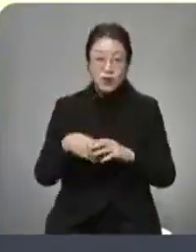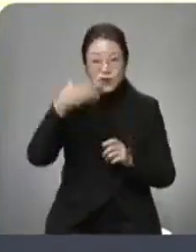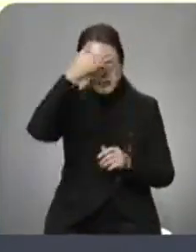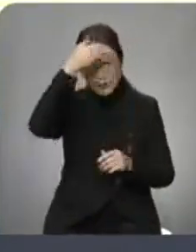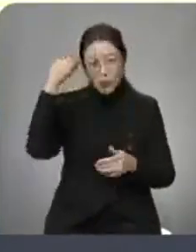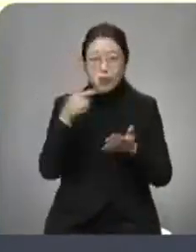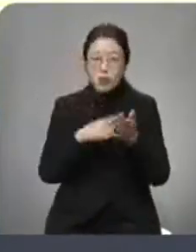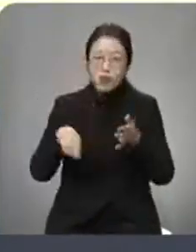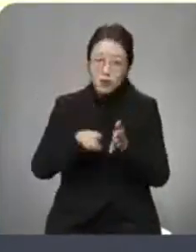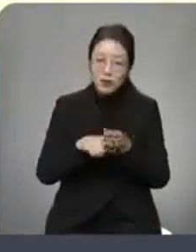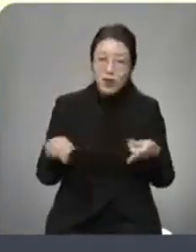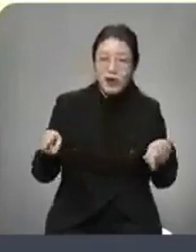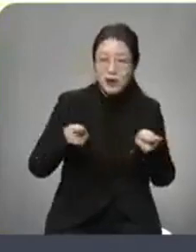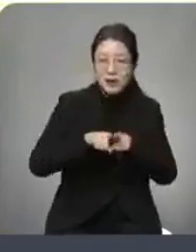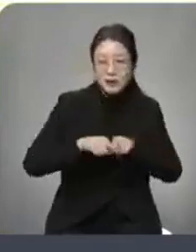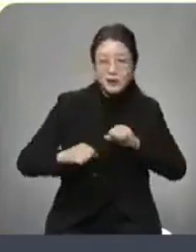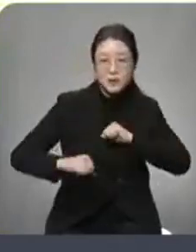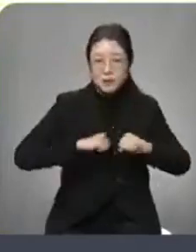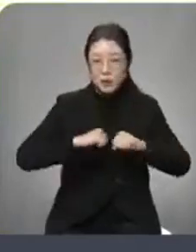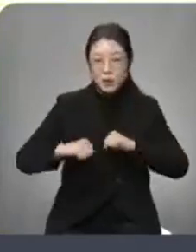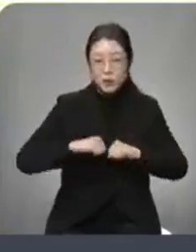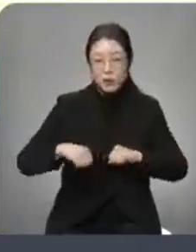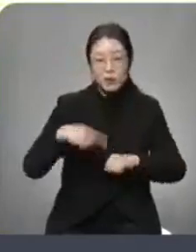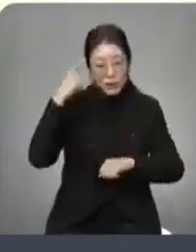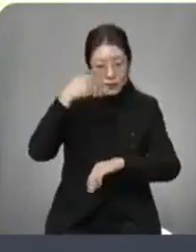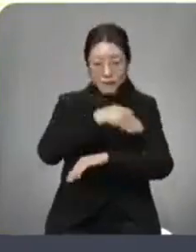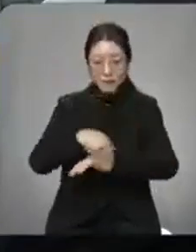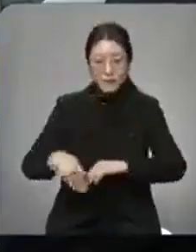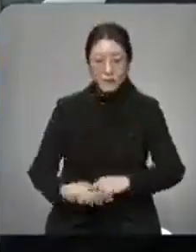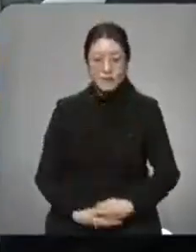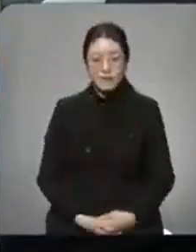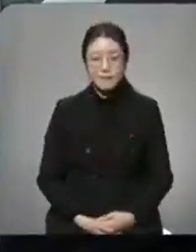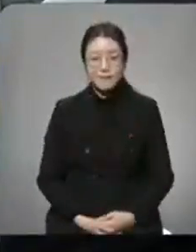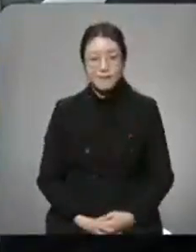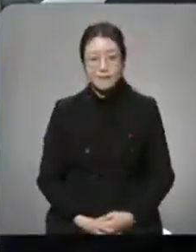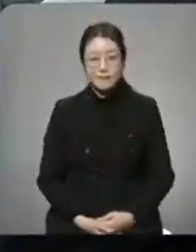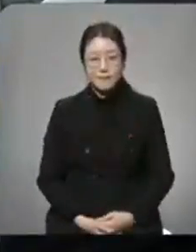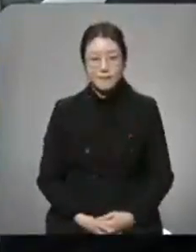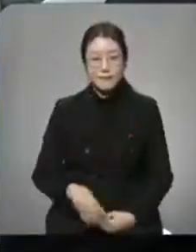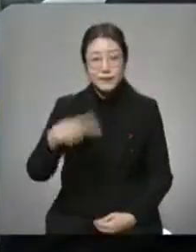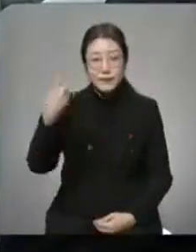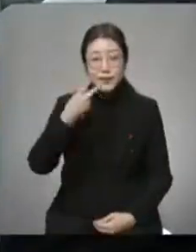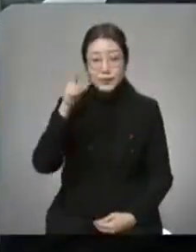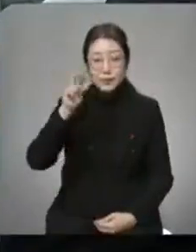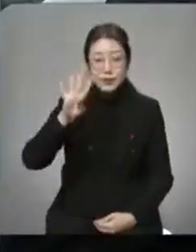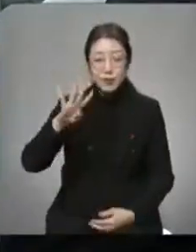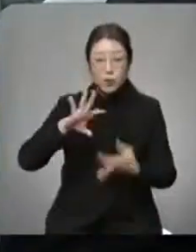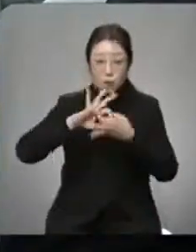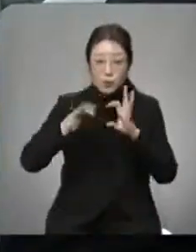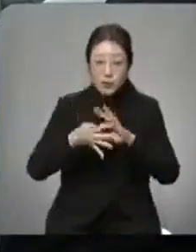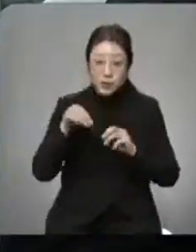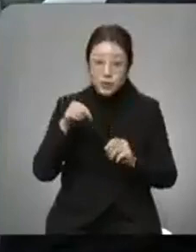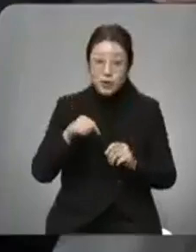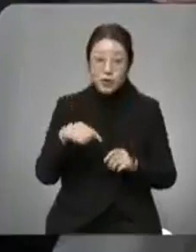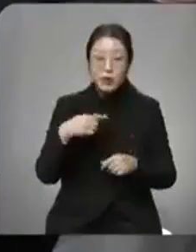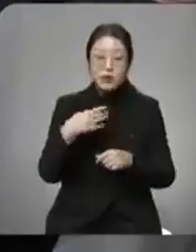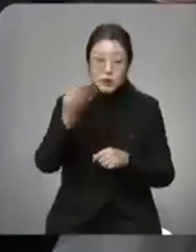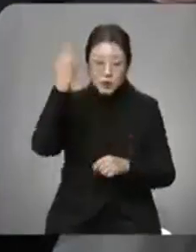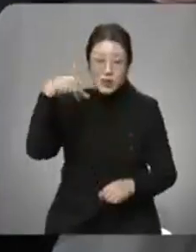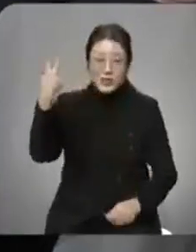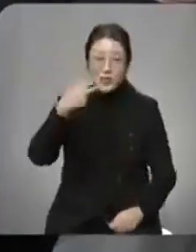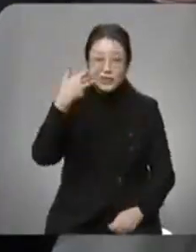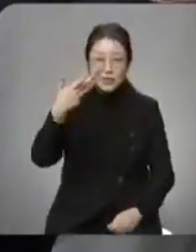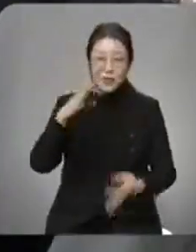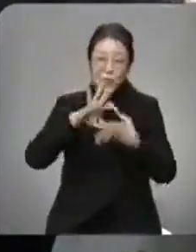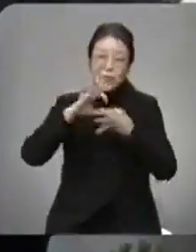청소년과 함께하는 청소년에 의한 대회가 되고자 합니다. 2024 동계 청소년 올림픽은 2018 동계 올림픽